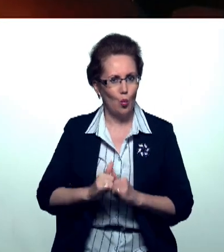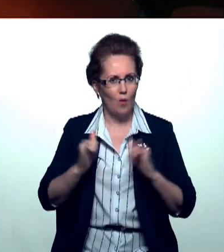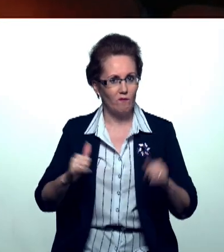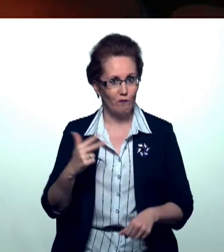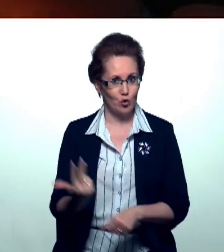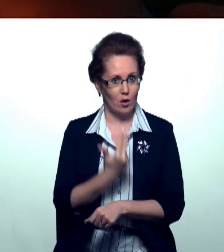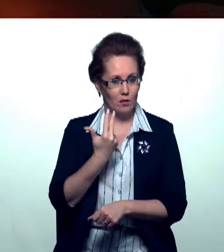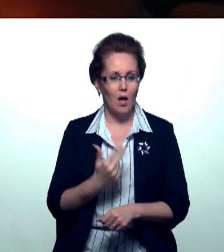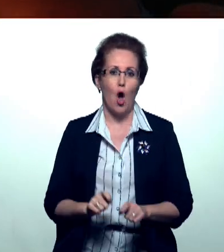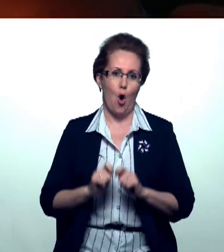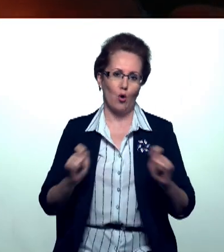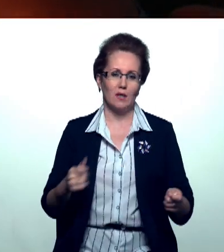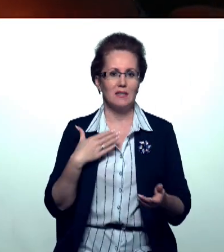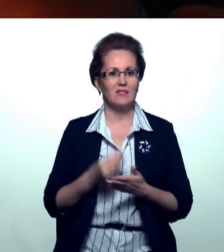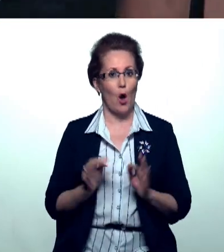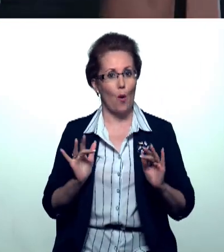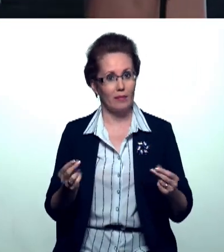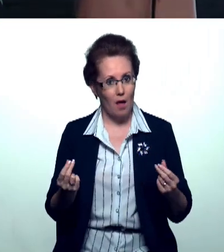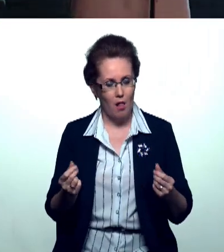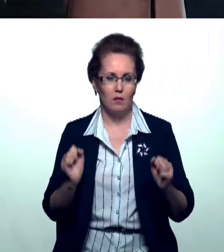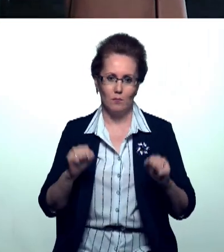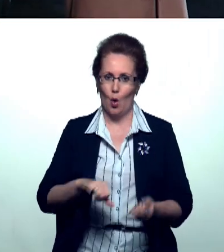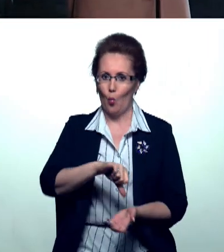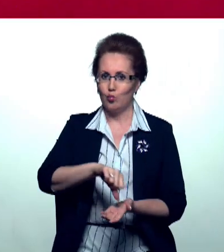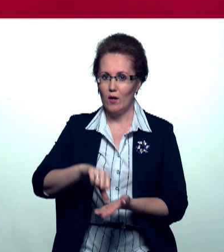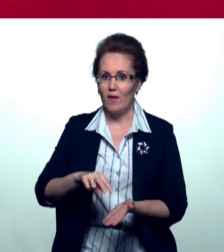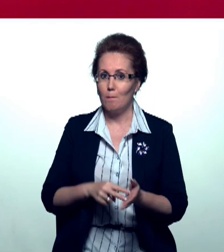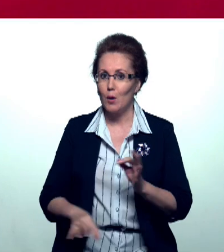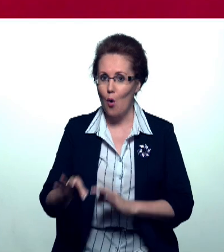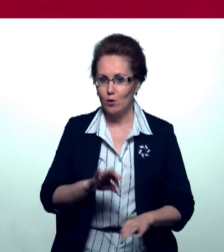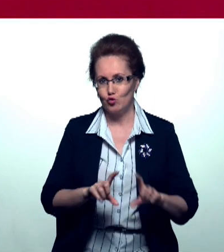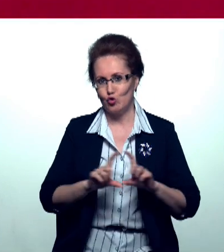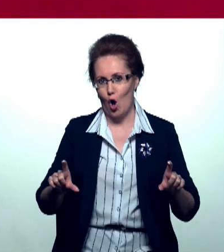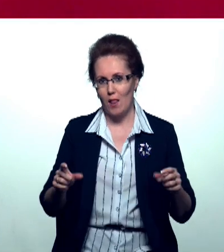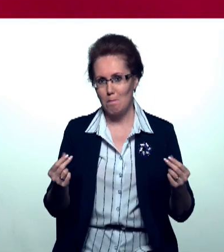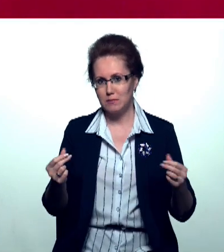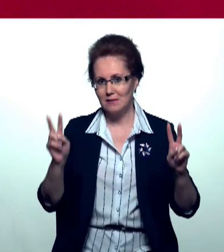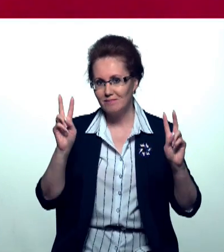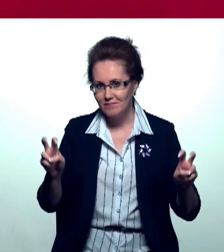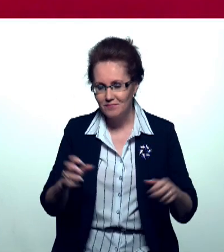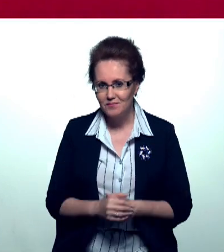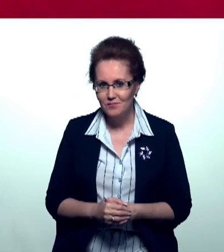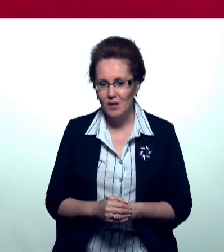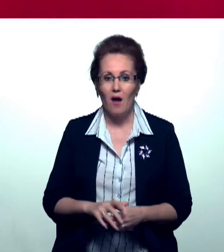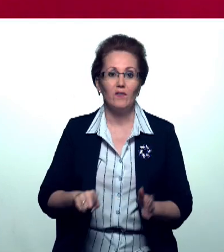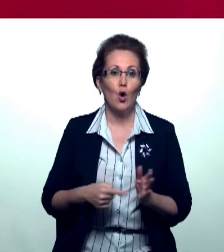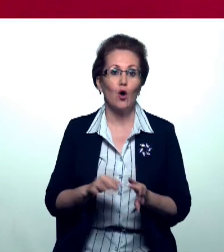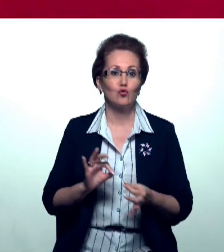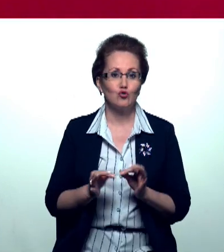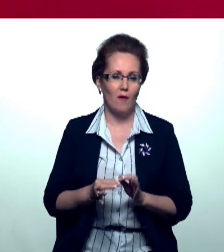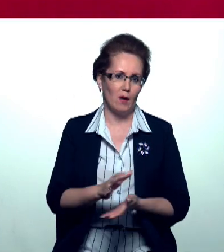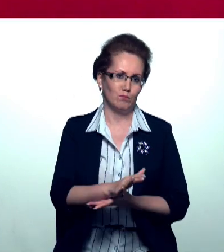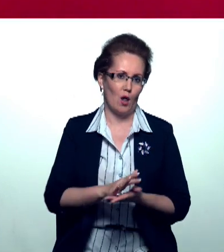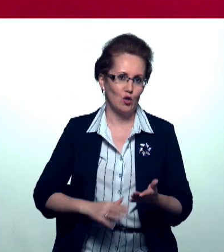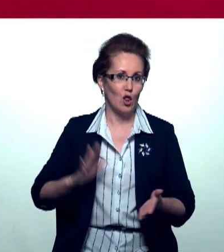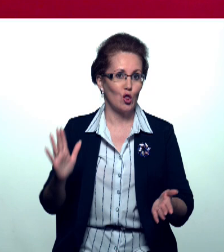свое дело – такой шанс есть и участников проекта «Школа бизнеса». А в столице республики продолжаются новоселья. На этот